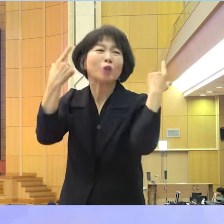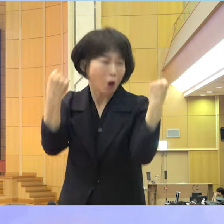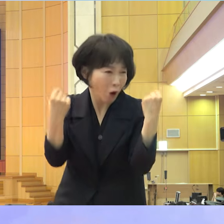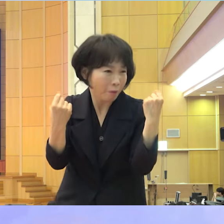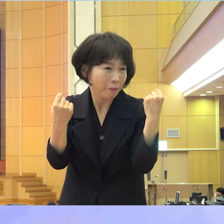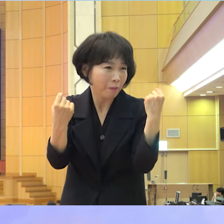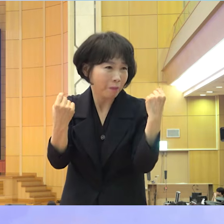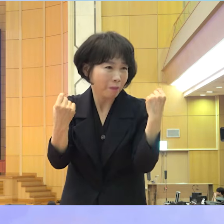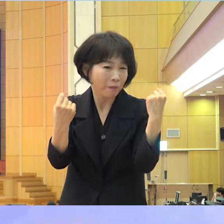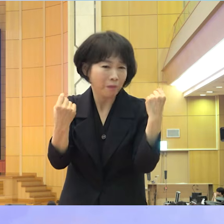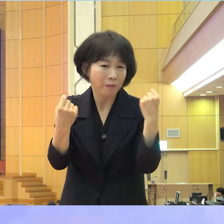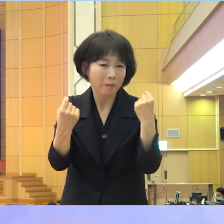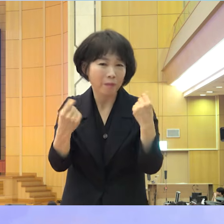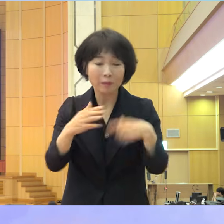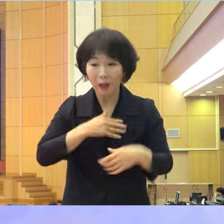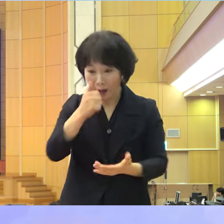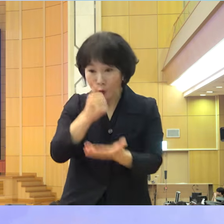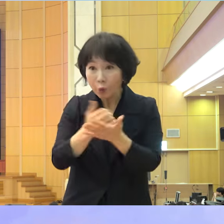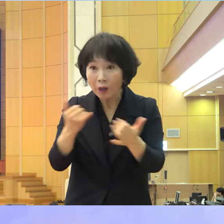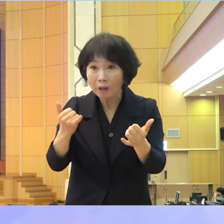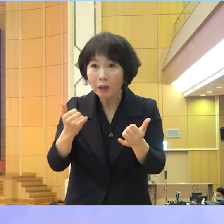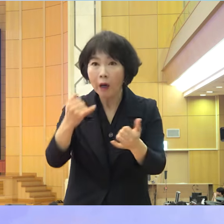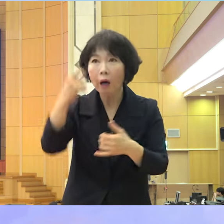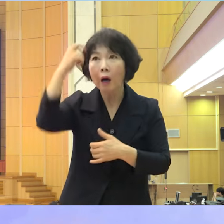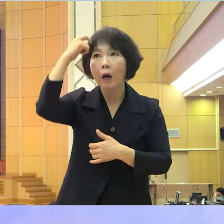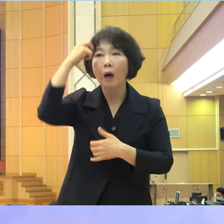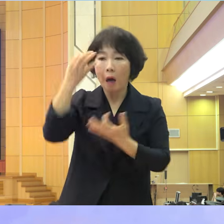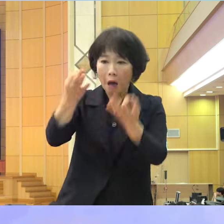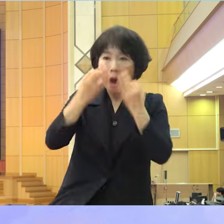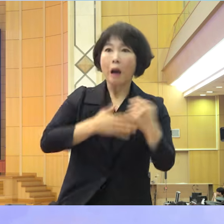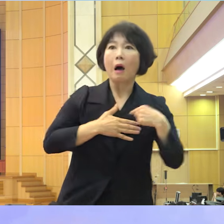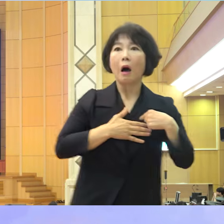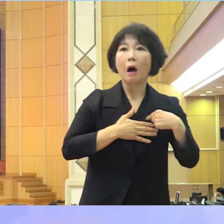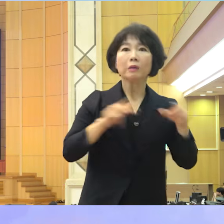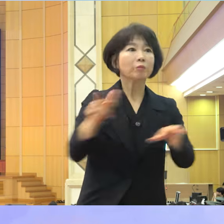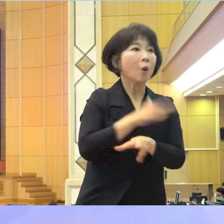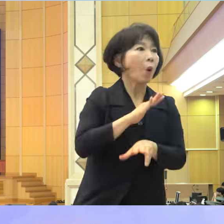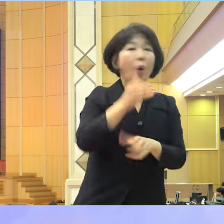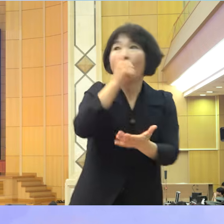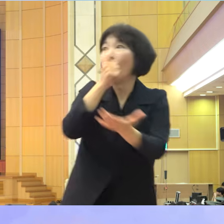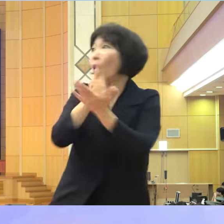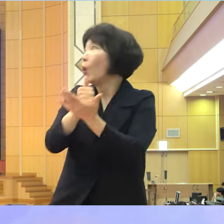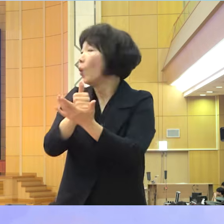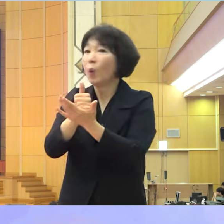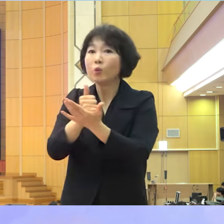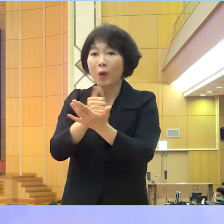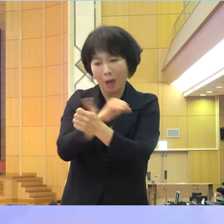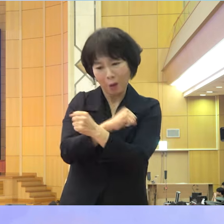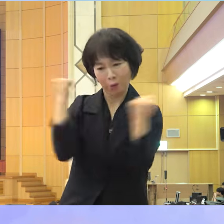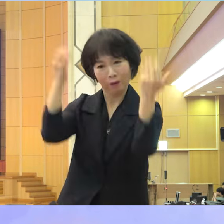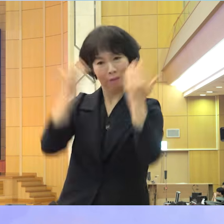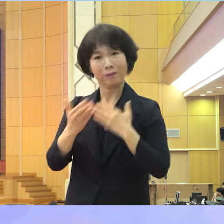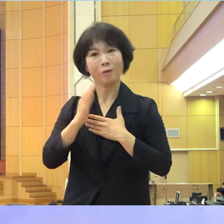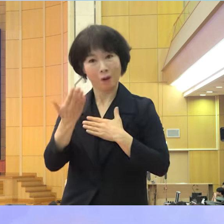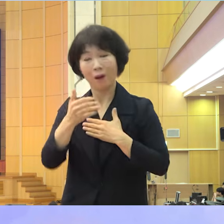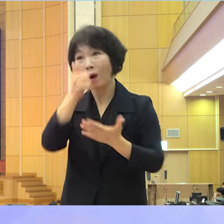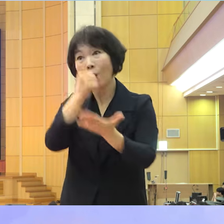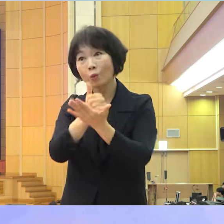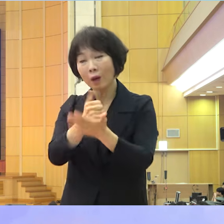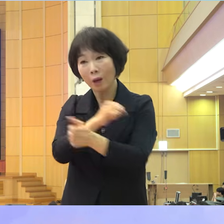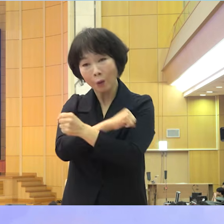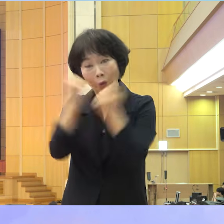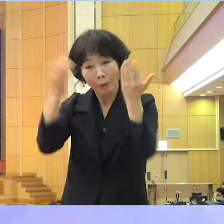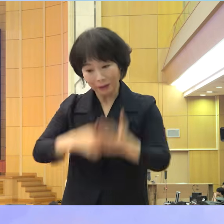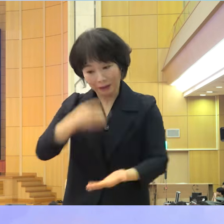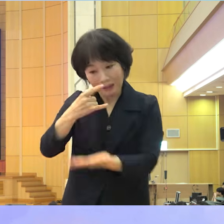병을 고치듯이 죄인이라는 걸 알고 나면 이제부터 나는 죄에서 사함받고 의인이 될 수